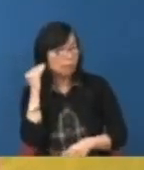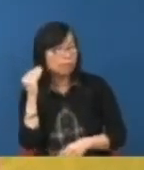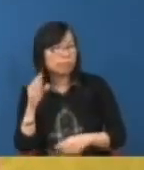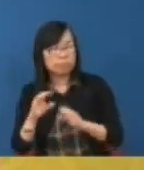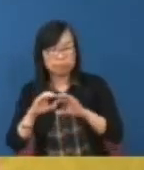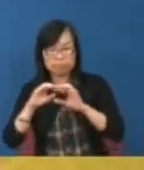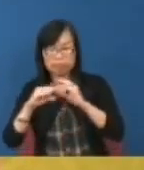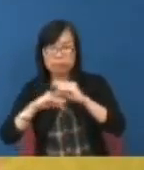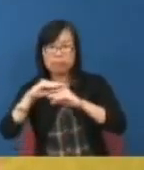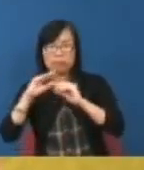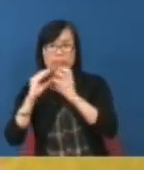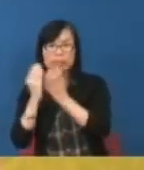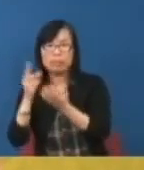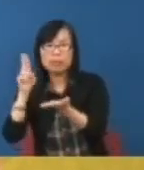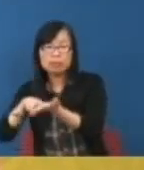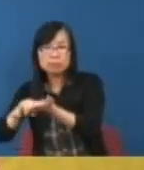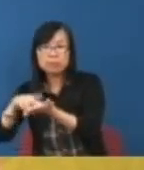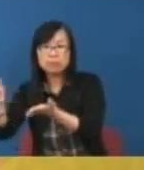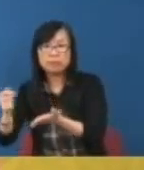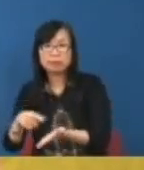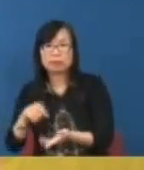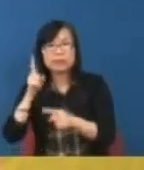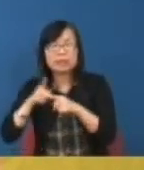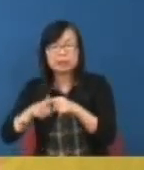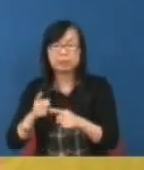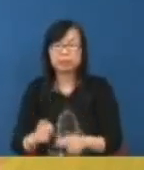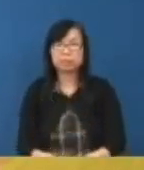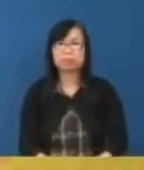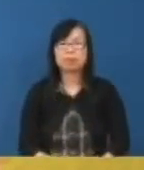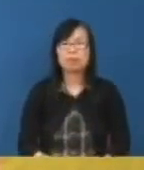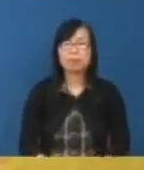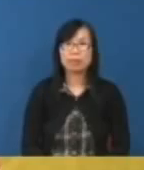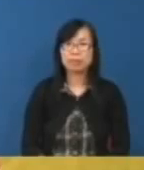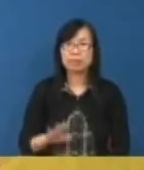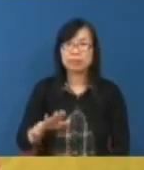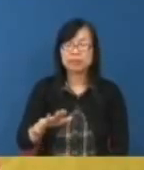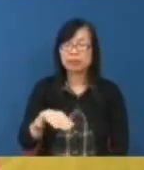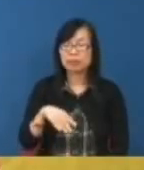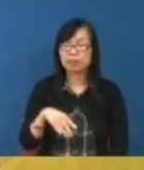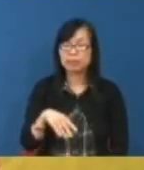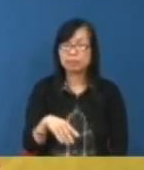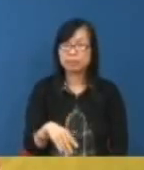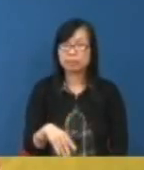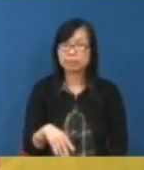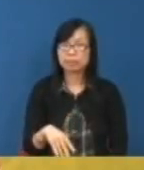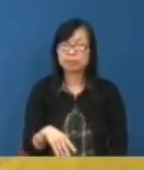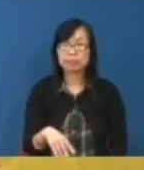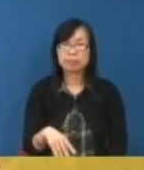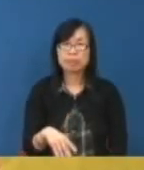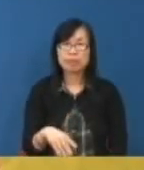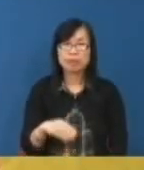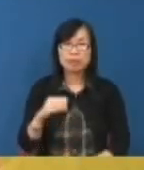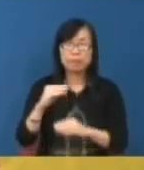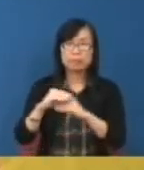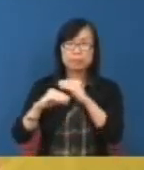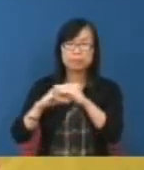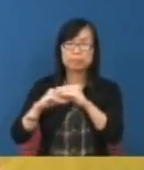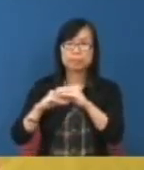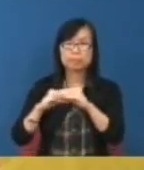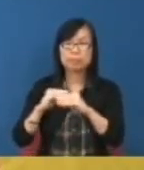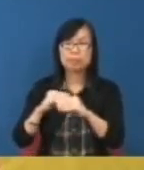先，咁咪信咗文記講法，咁文記講法就係事實咯。咁所以喺咁嘅情況之下，文記既然就係話